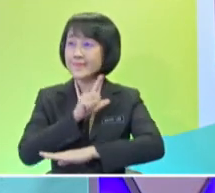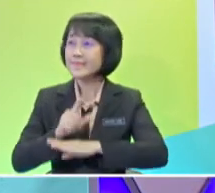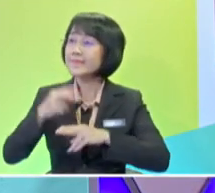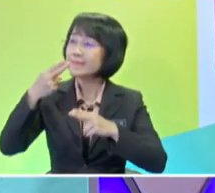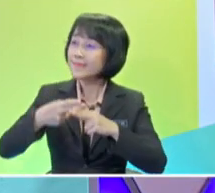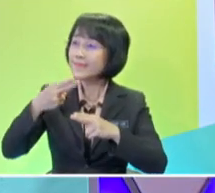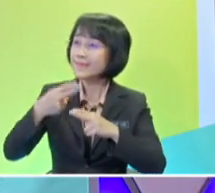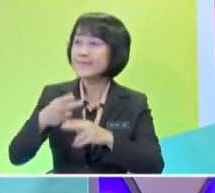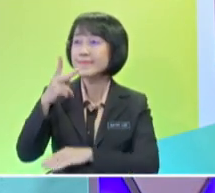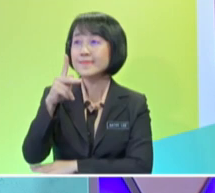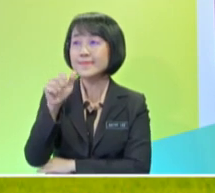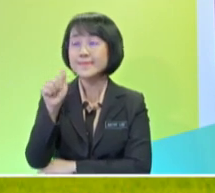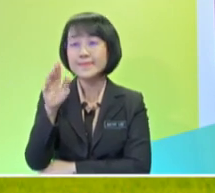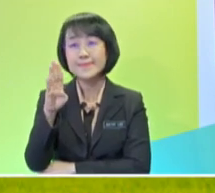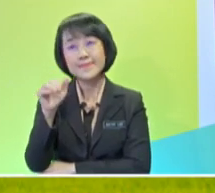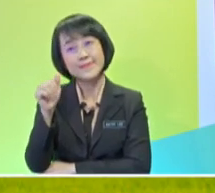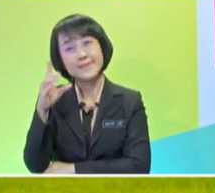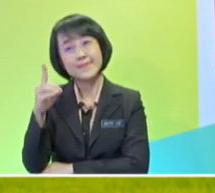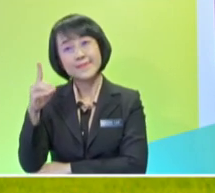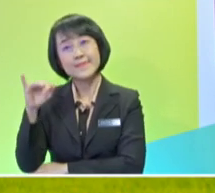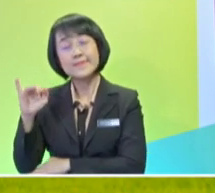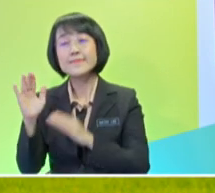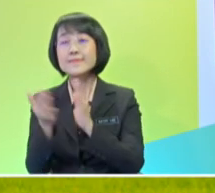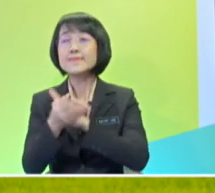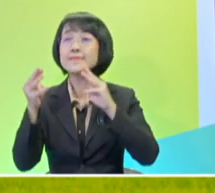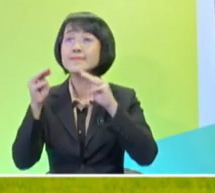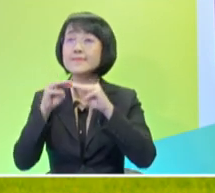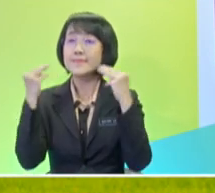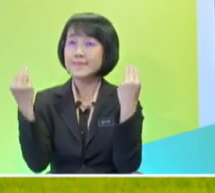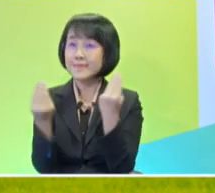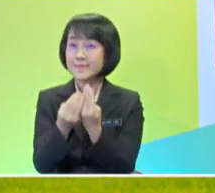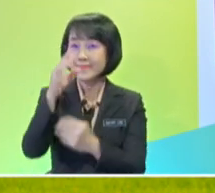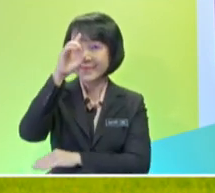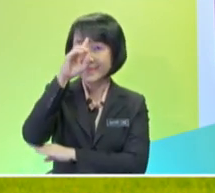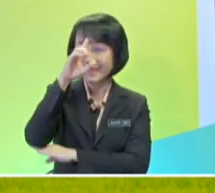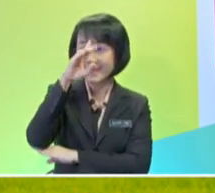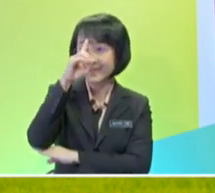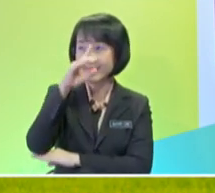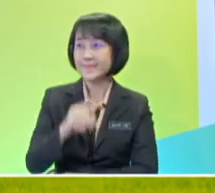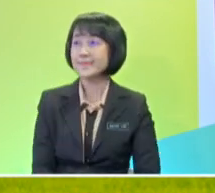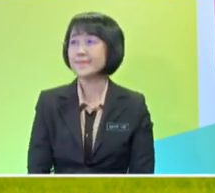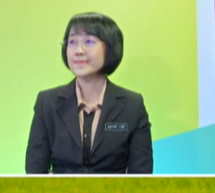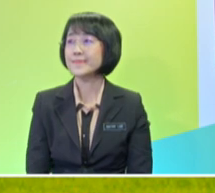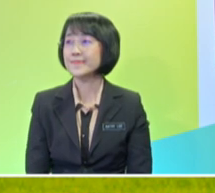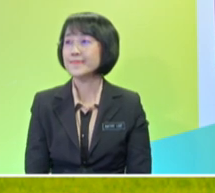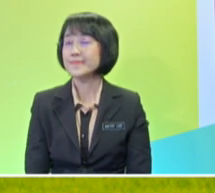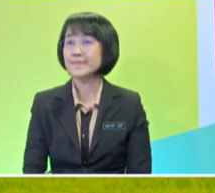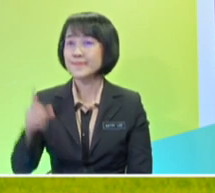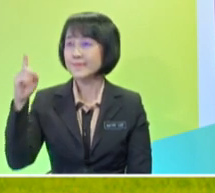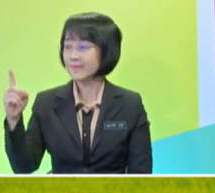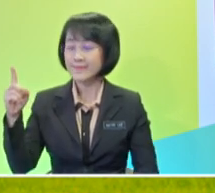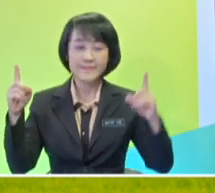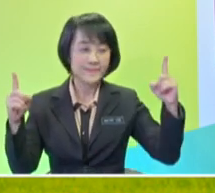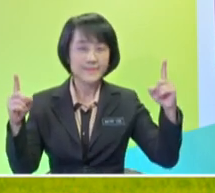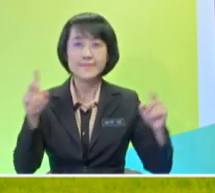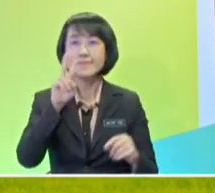merupakan pemain dalaman bagi masyarakat India dan permainan ini adalah permainan antara penyerang dan juga mereka yang bertahan sebenarnya